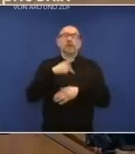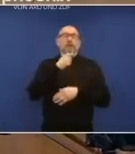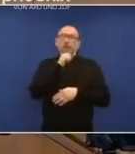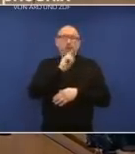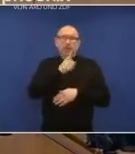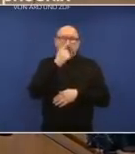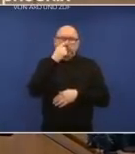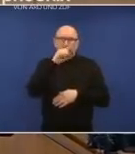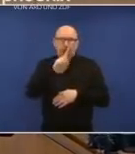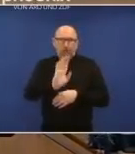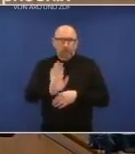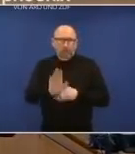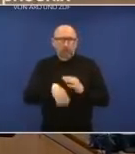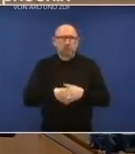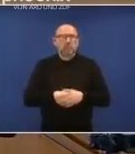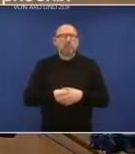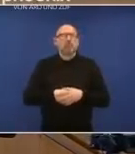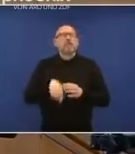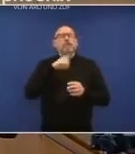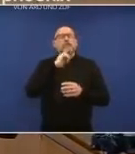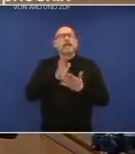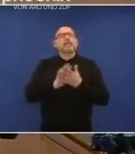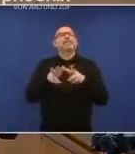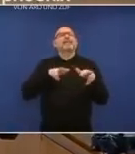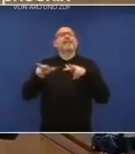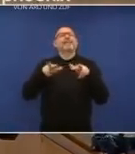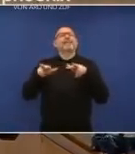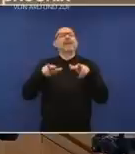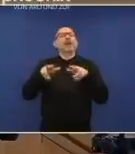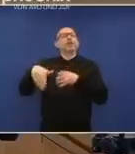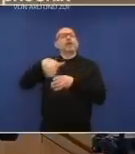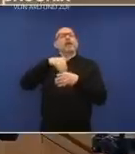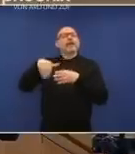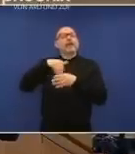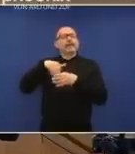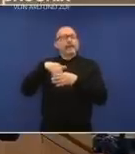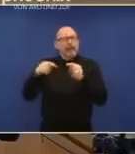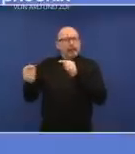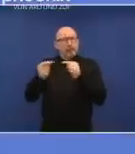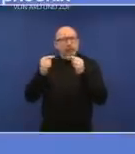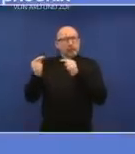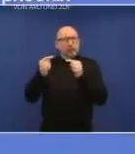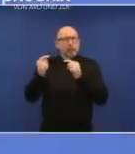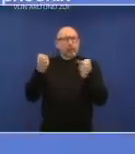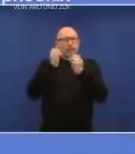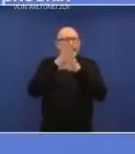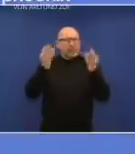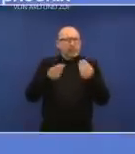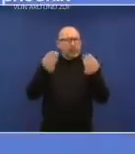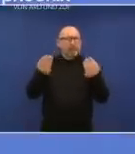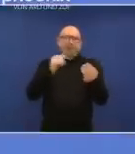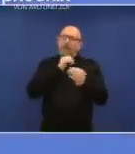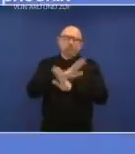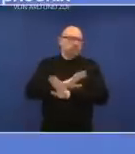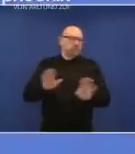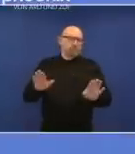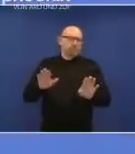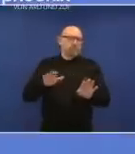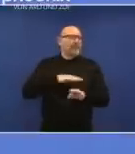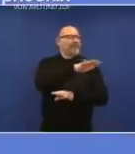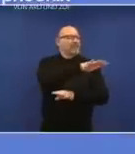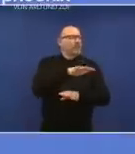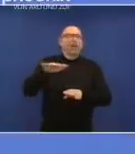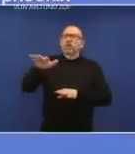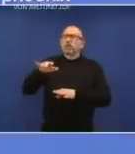nicht in unserem Interesse gewesen, dass regierungsinterne Kommunikation irgendwie medienöffentlich wird. Denn im Normalfall ist es ja so, dass Ressorts